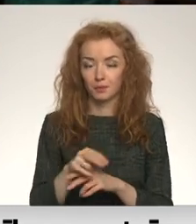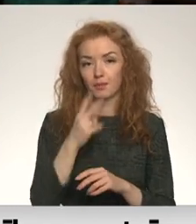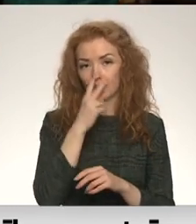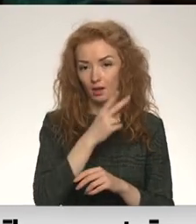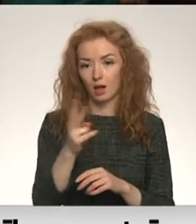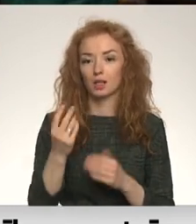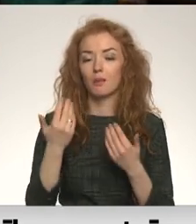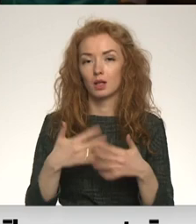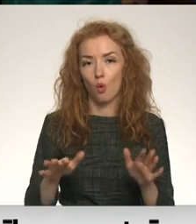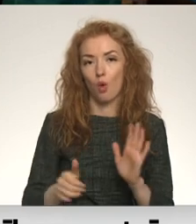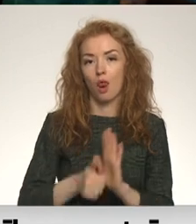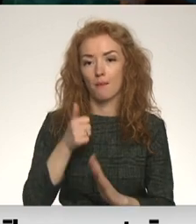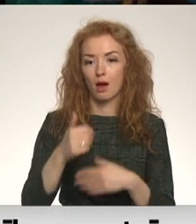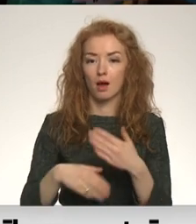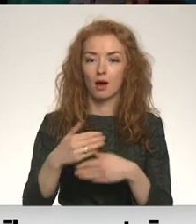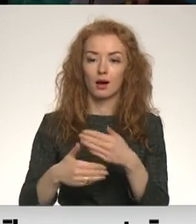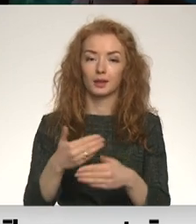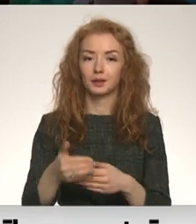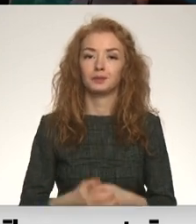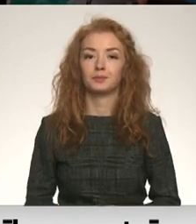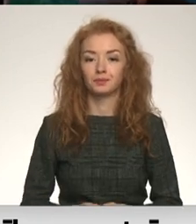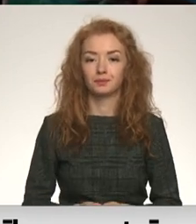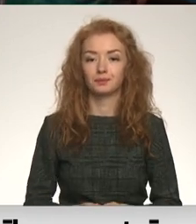viss notiek jau daudz raitāk.